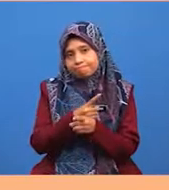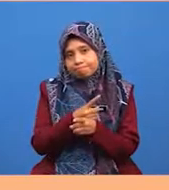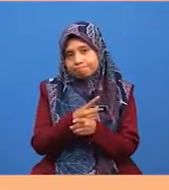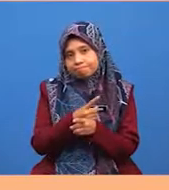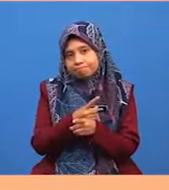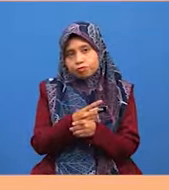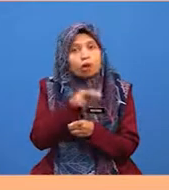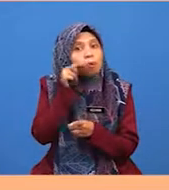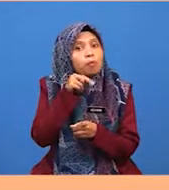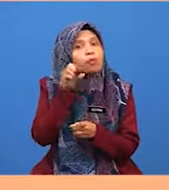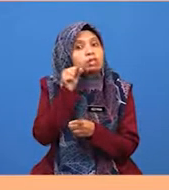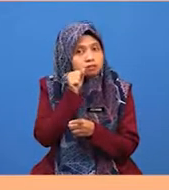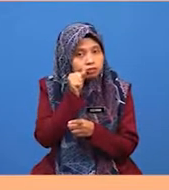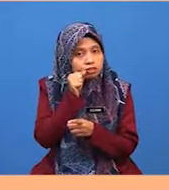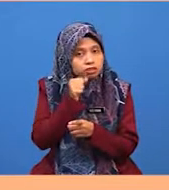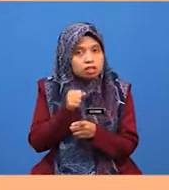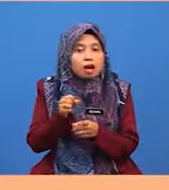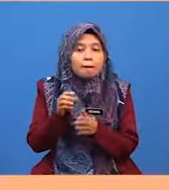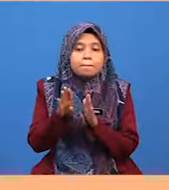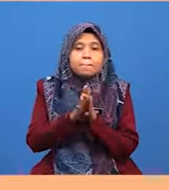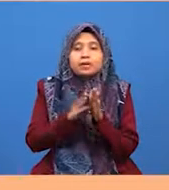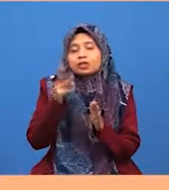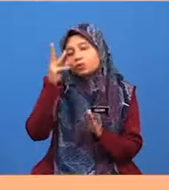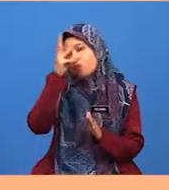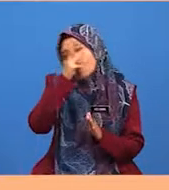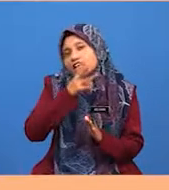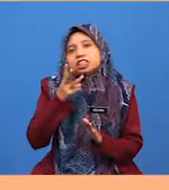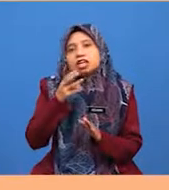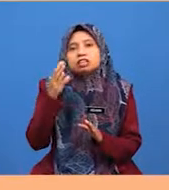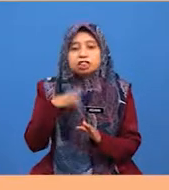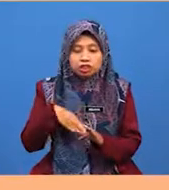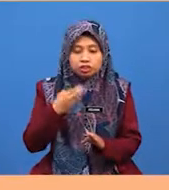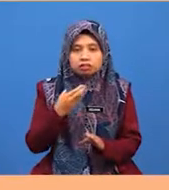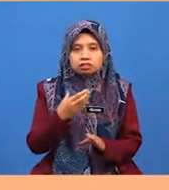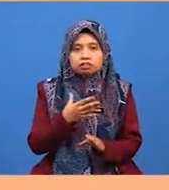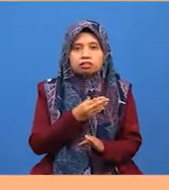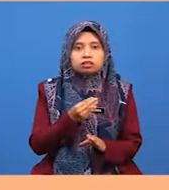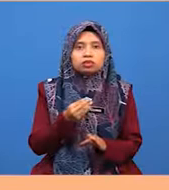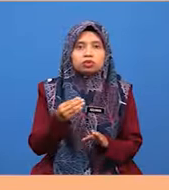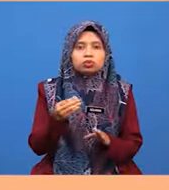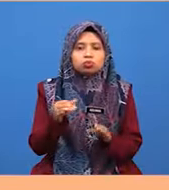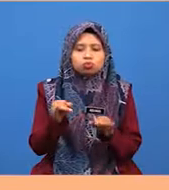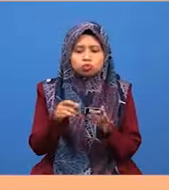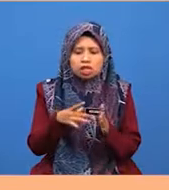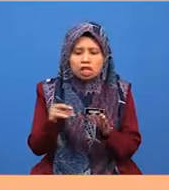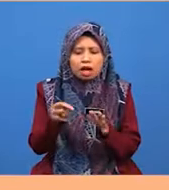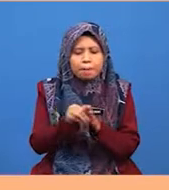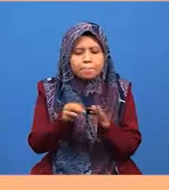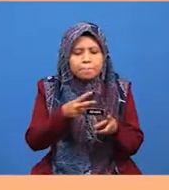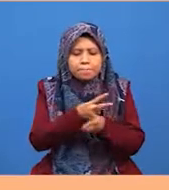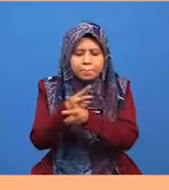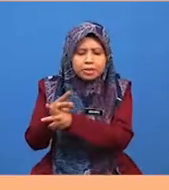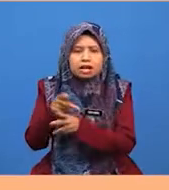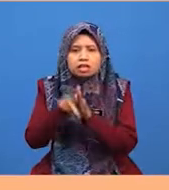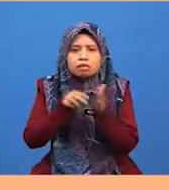Betul, Puan Siti berwajah ceria yang suka menjaga kebersihan itu